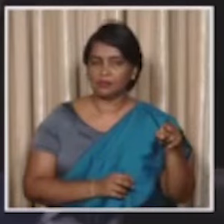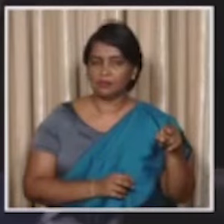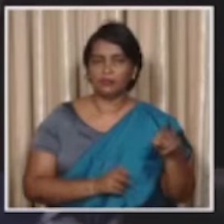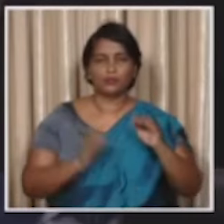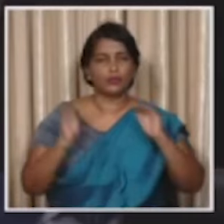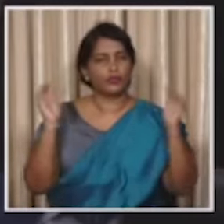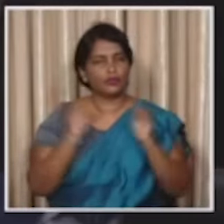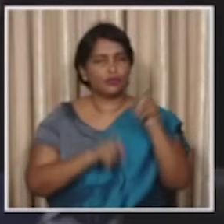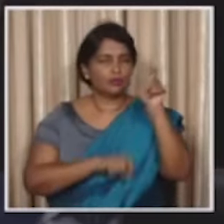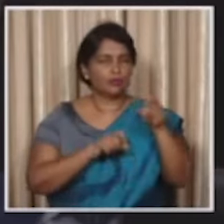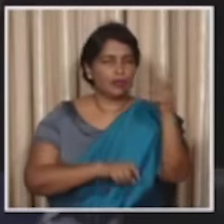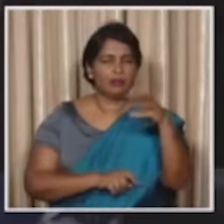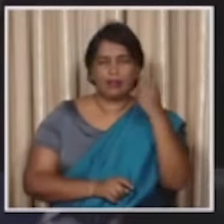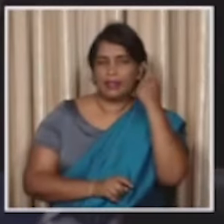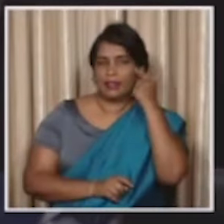සුළුතරයක් හිතනවා